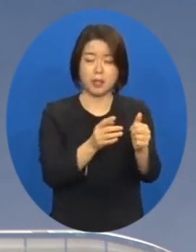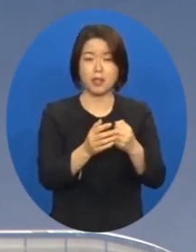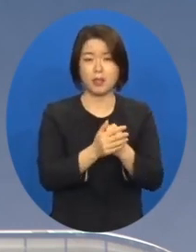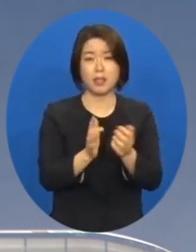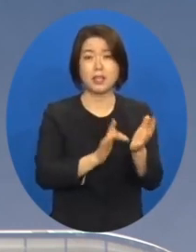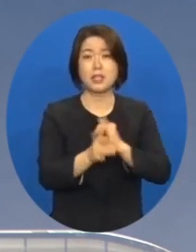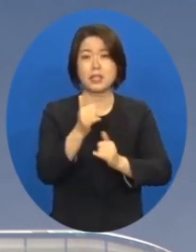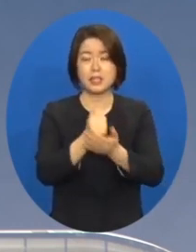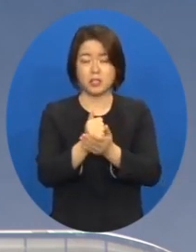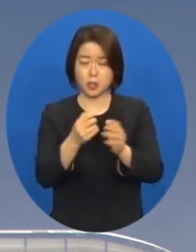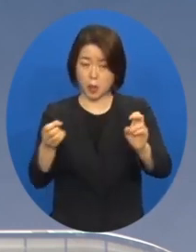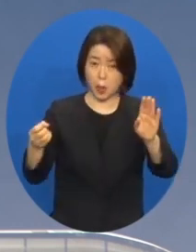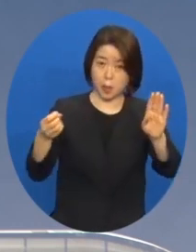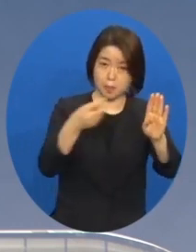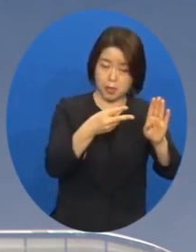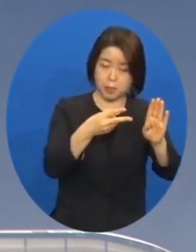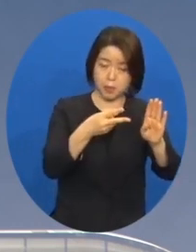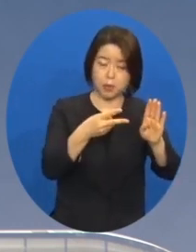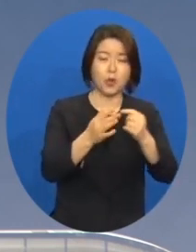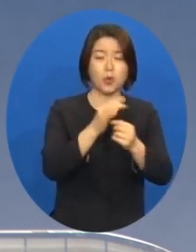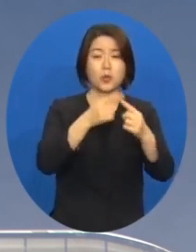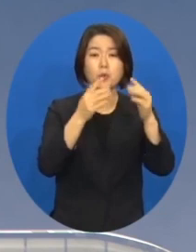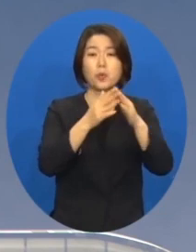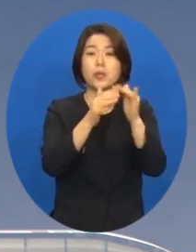예수를 믿는 빌립보 교인들에게 말합니다.